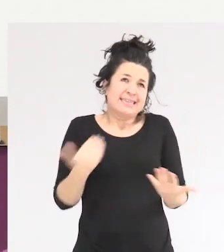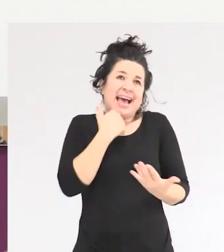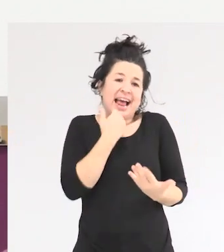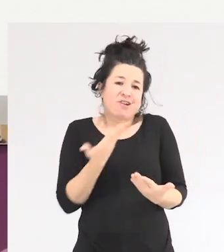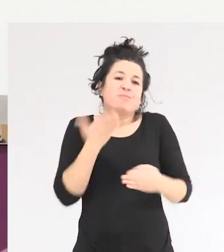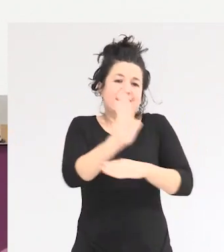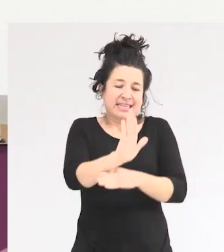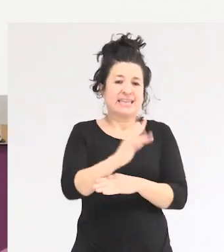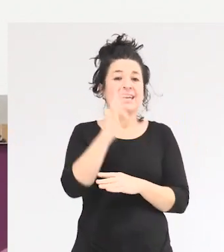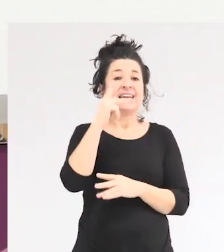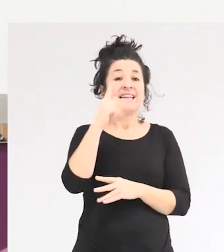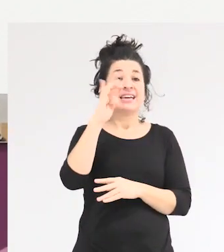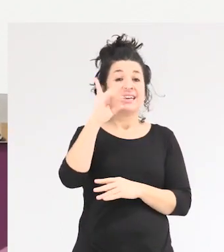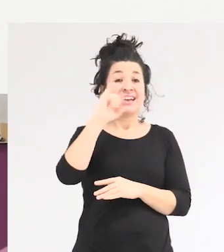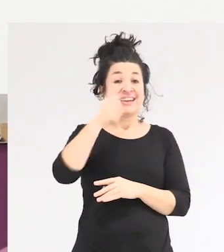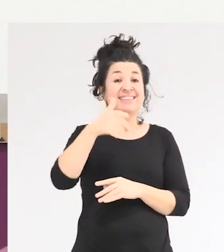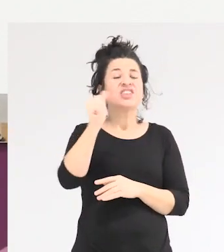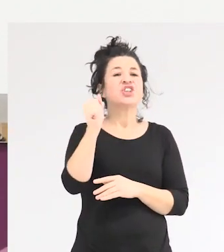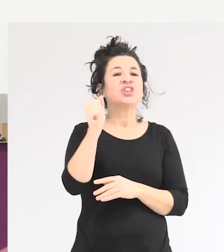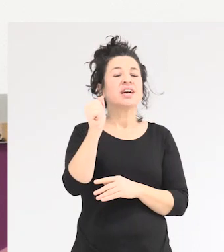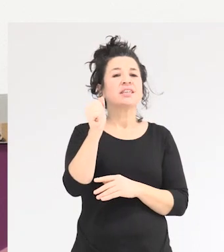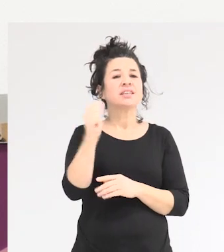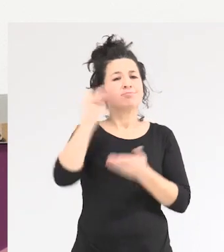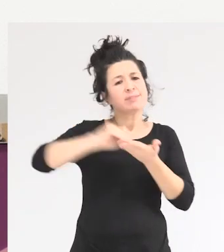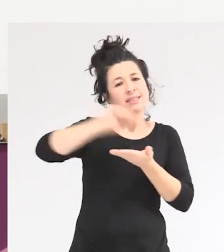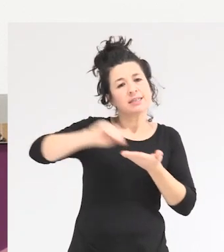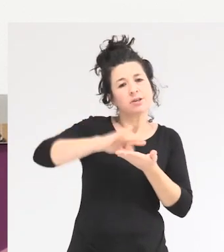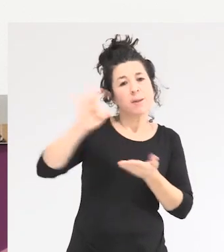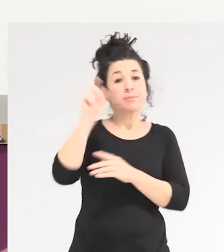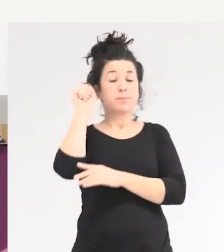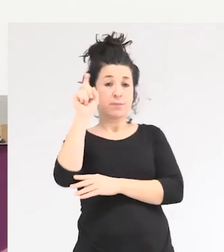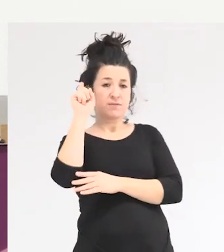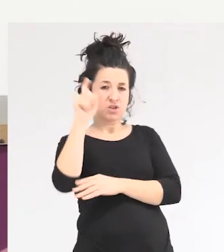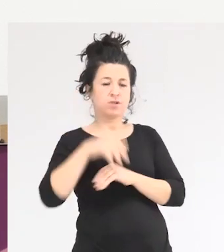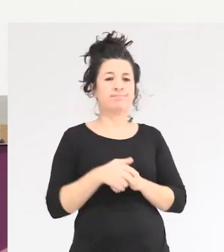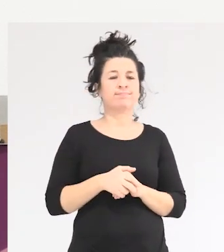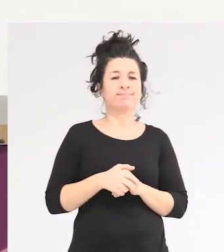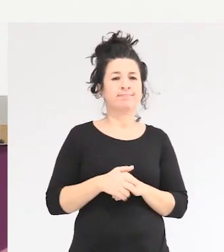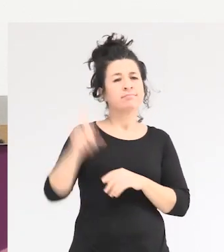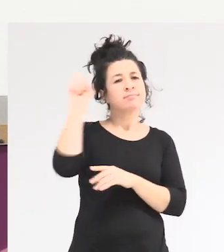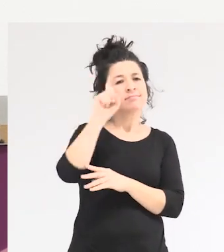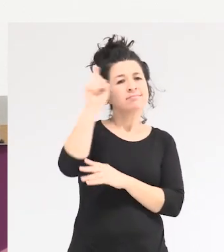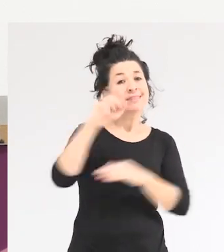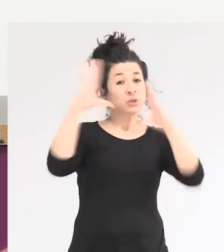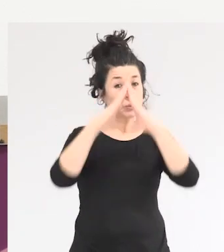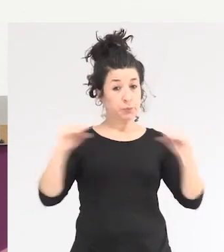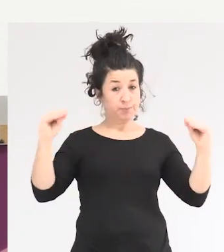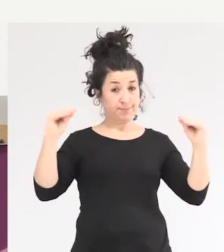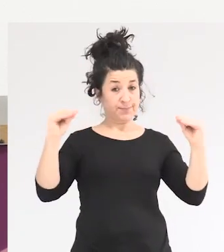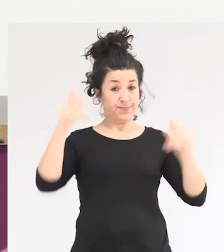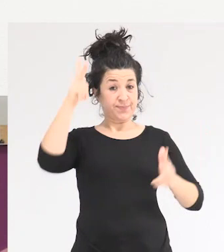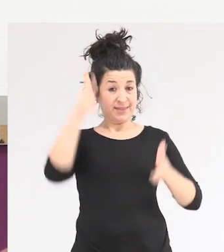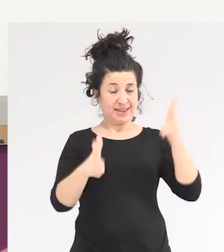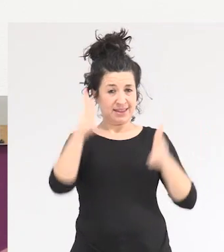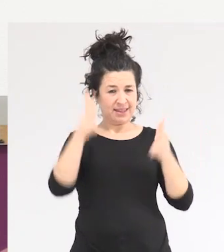Katixa. Katixa idazlea eta irakaslea da. Idazlea da, bueno, irakaslea da Euskal Herriko Unibertsitatean, eta aipatuko dut